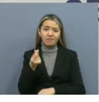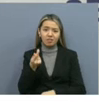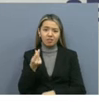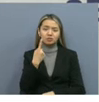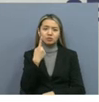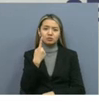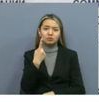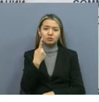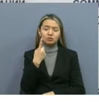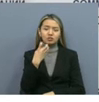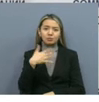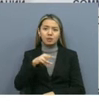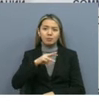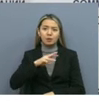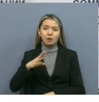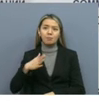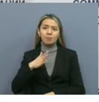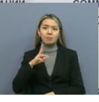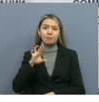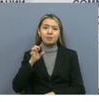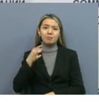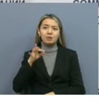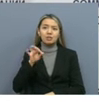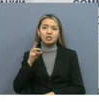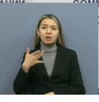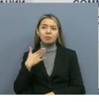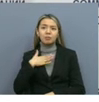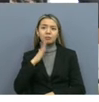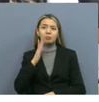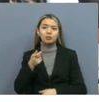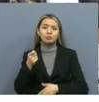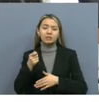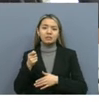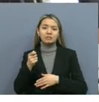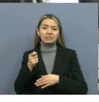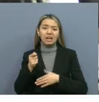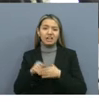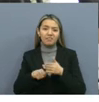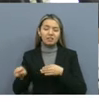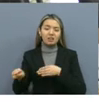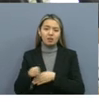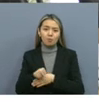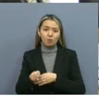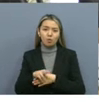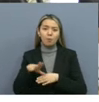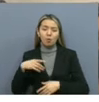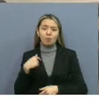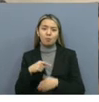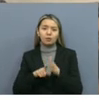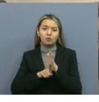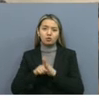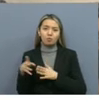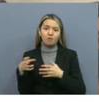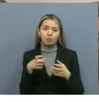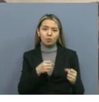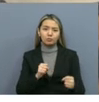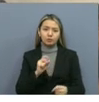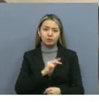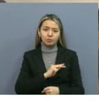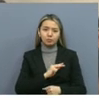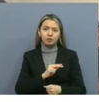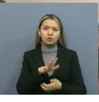миллионов выделили. Бейбітшілік мы будем таким образом закрывать. После этого мы запустим автобусы. Амангелді Халаудинұлы алдағы уақытта өңірдің әлеуметтік-экономикалық